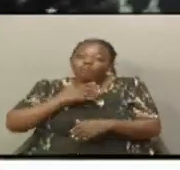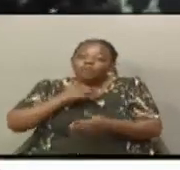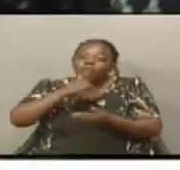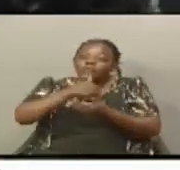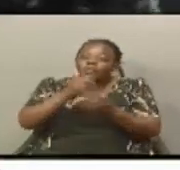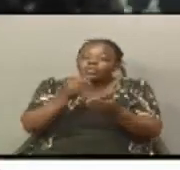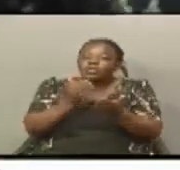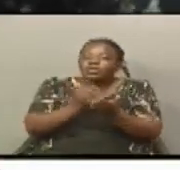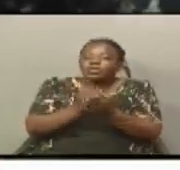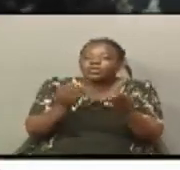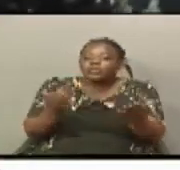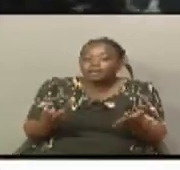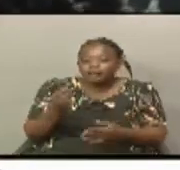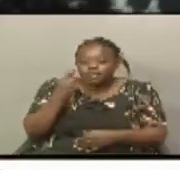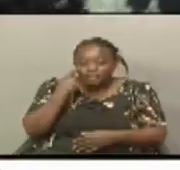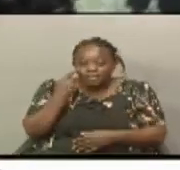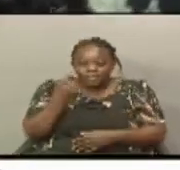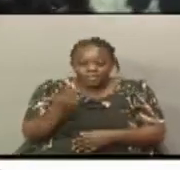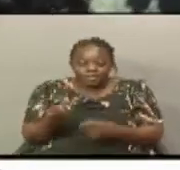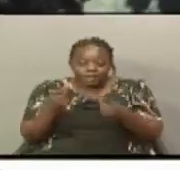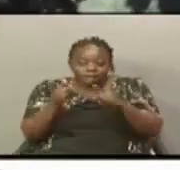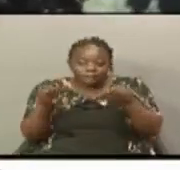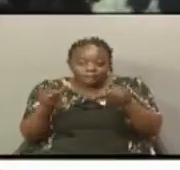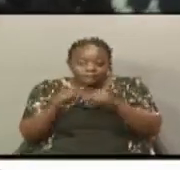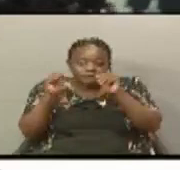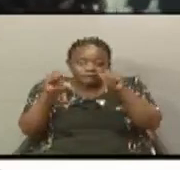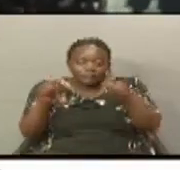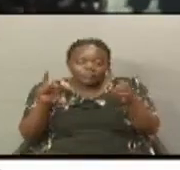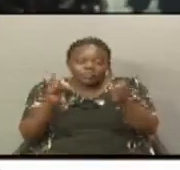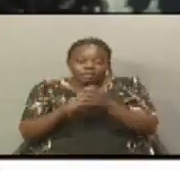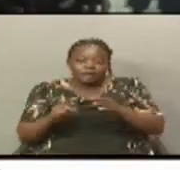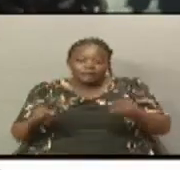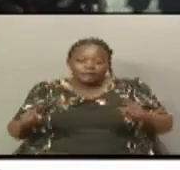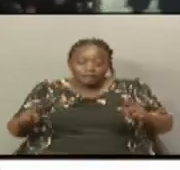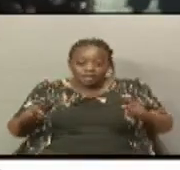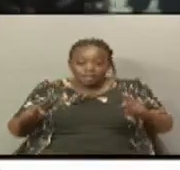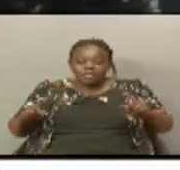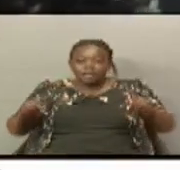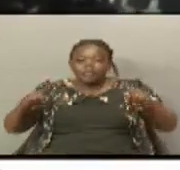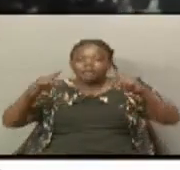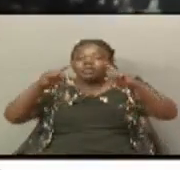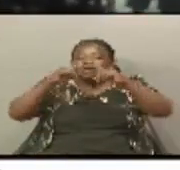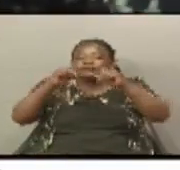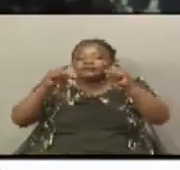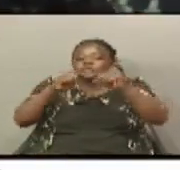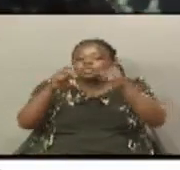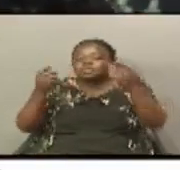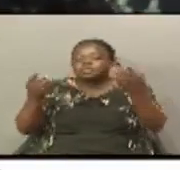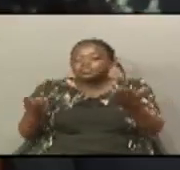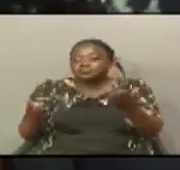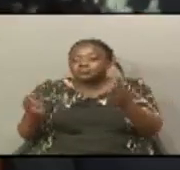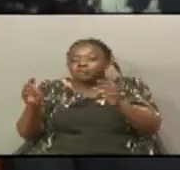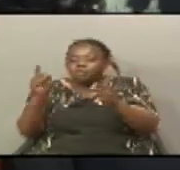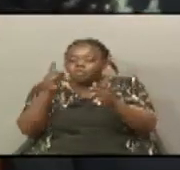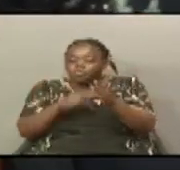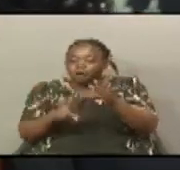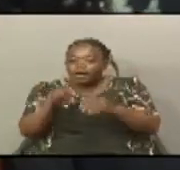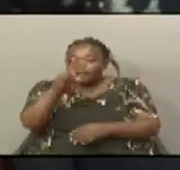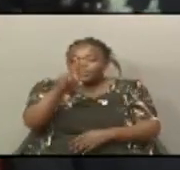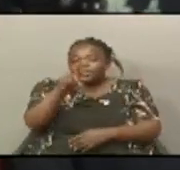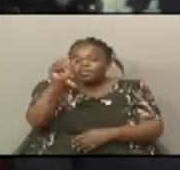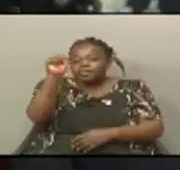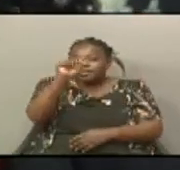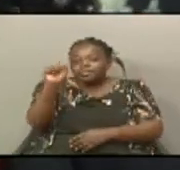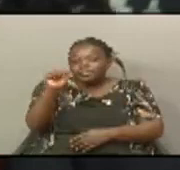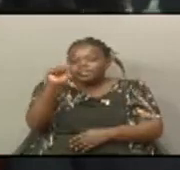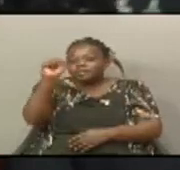kidaala nga ziri awo naye naye solo funa tent yayo ebweru nebera ko ne presentation ya dessert ne